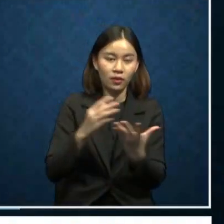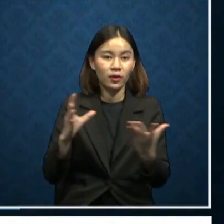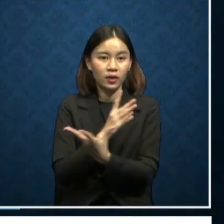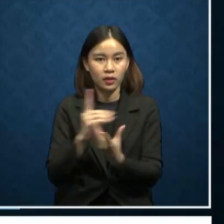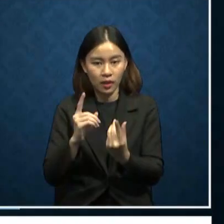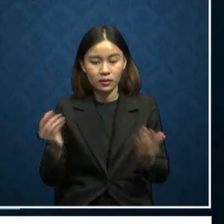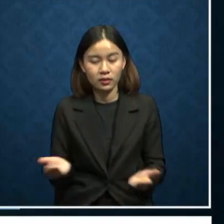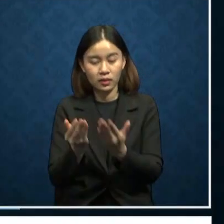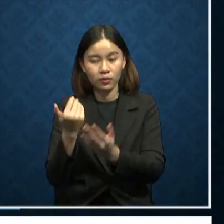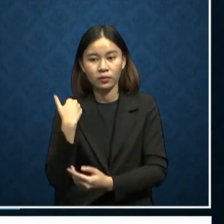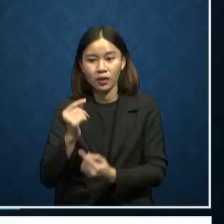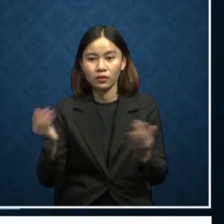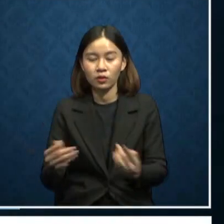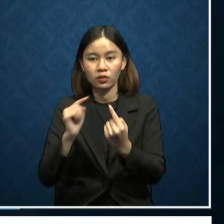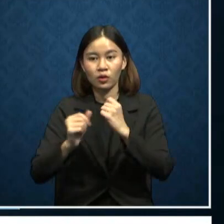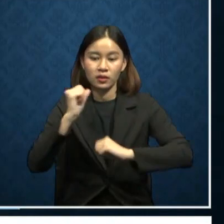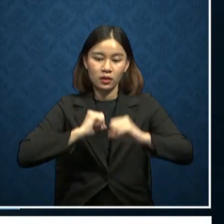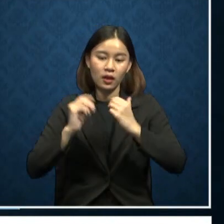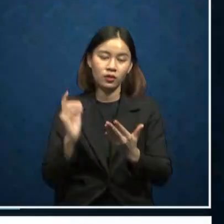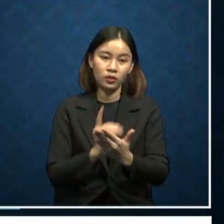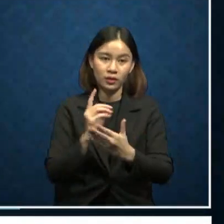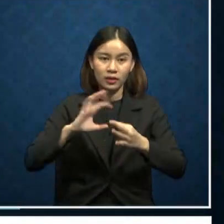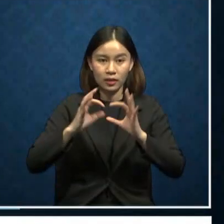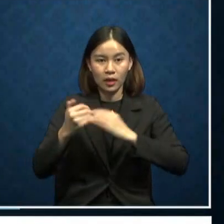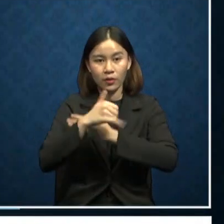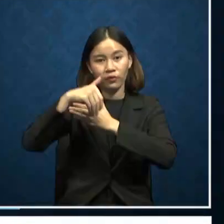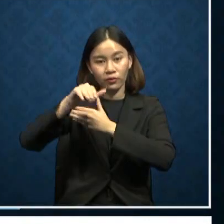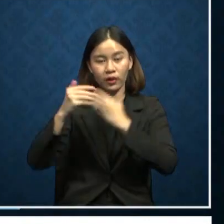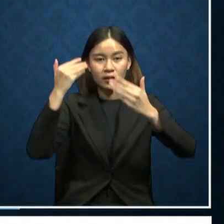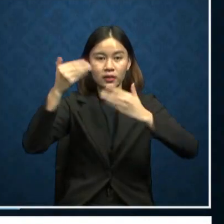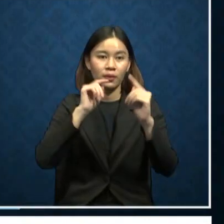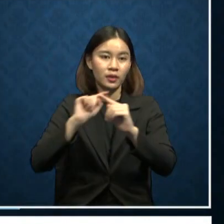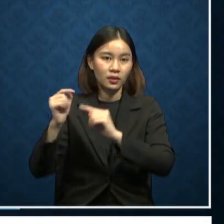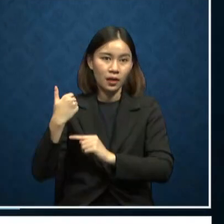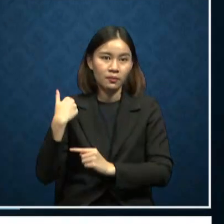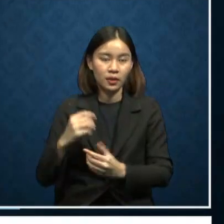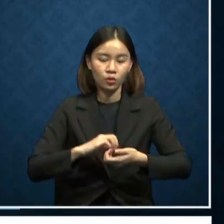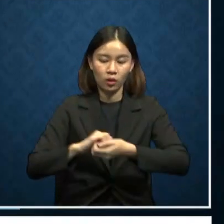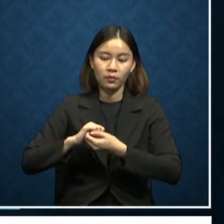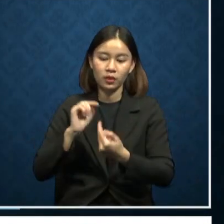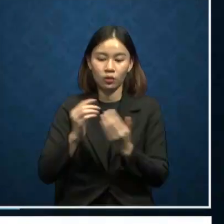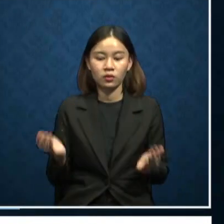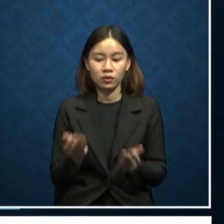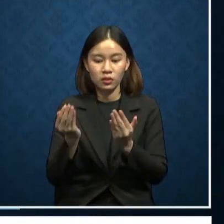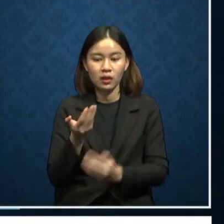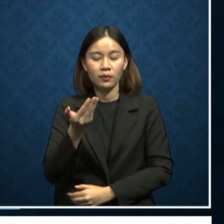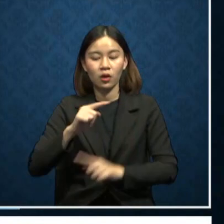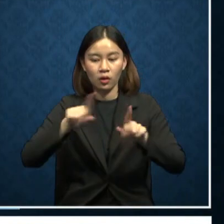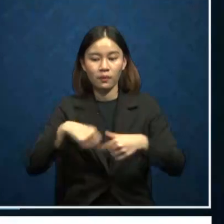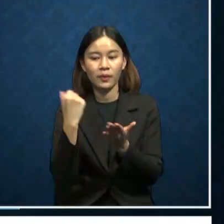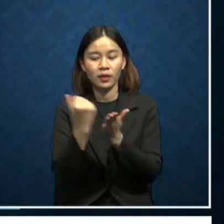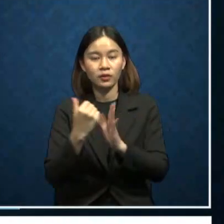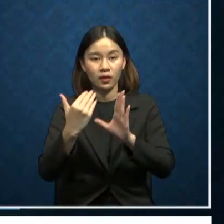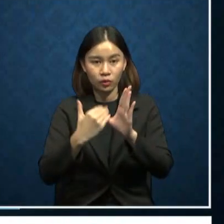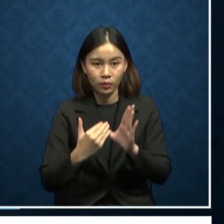ประเพณีสนับสนุนส่งเสริมการแสดงดนตรีกีฬาในต่างประเทศตามเทศกาลต่างๆนะคะประสานความร่วมมือในการส่งเสริมการขอบอนุญาตขึ้น